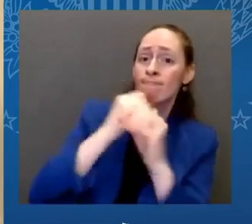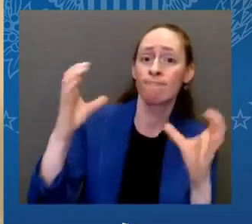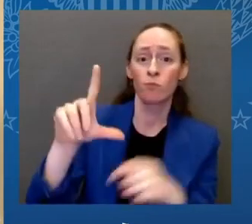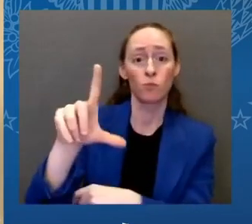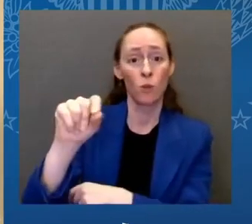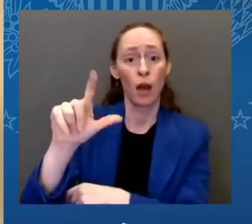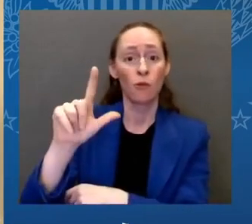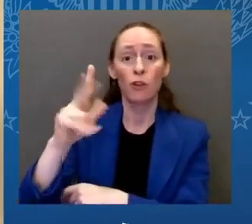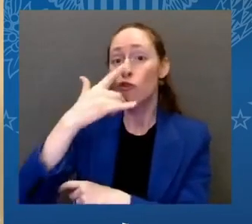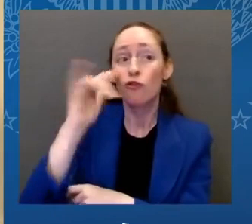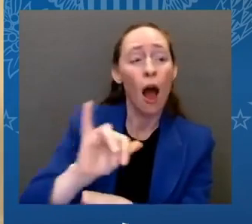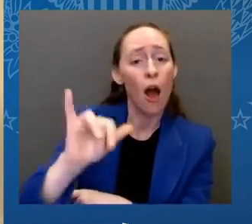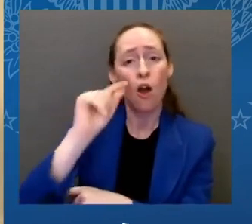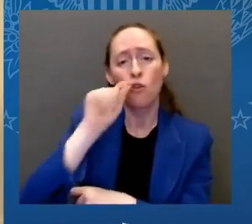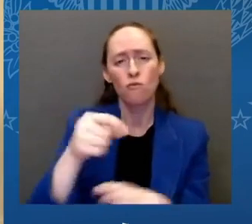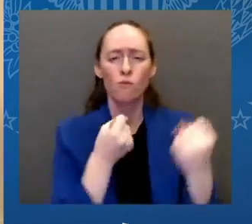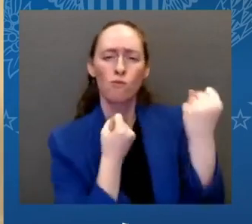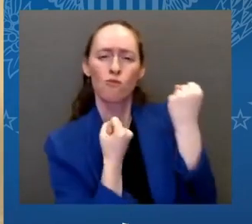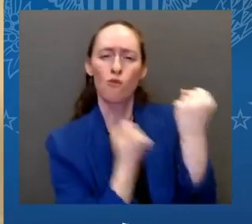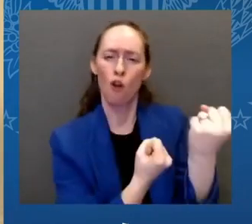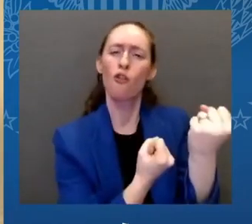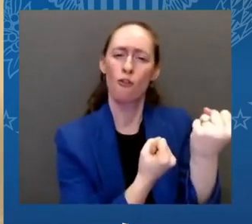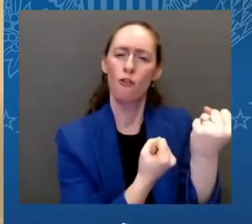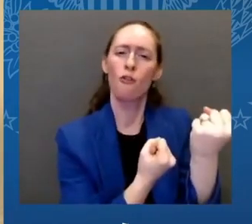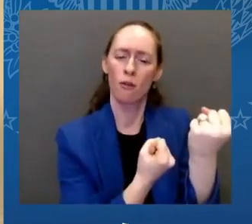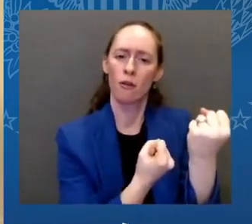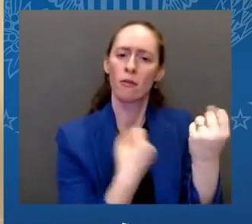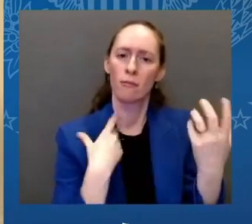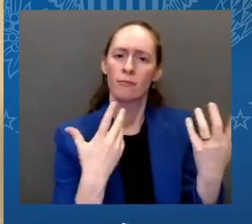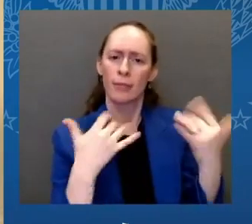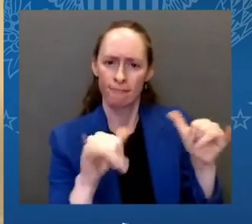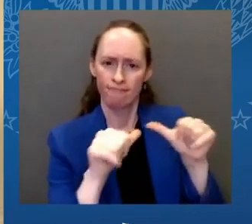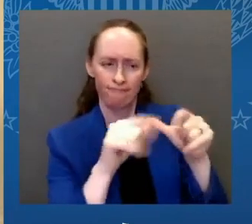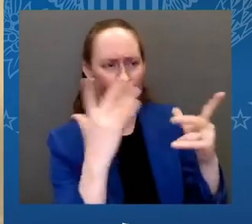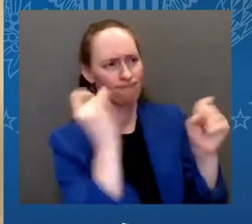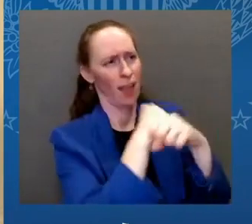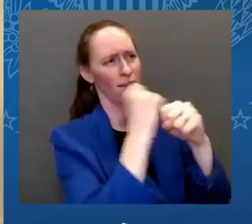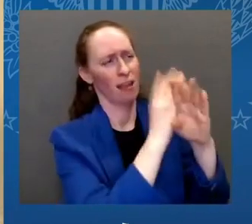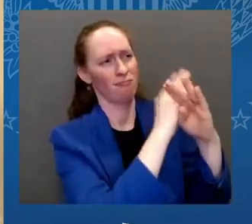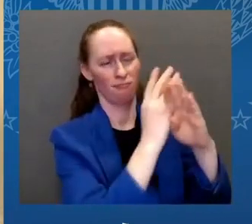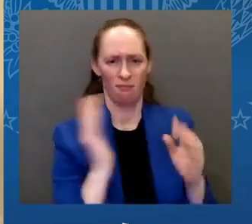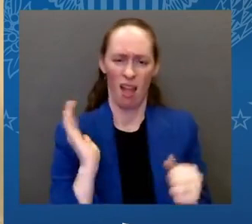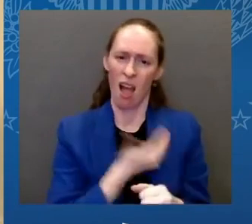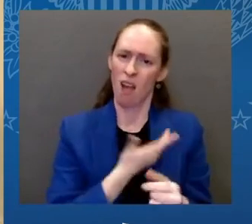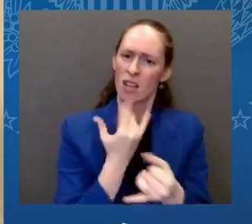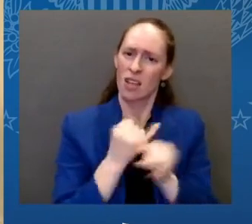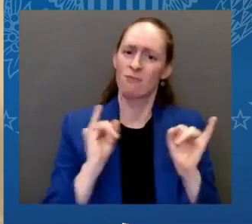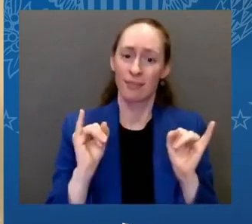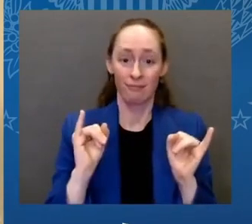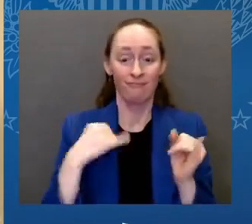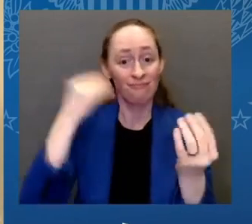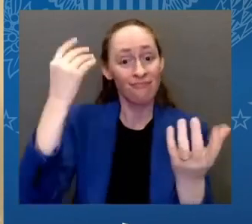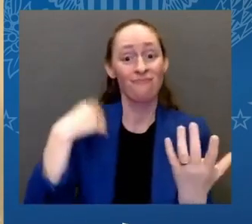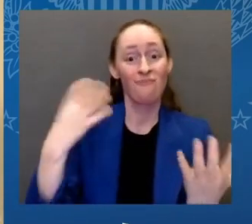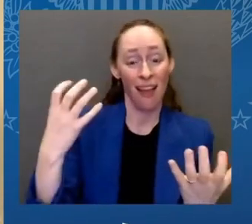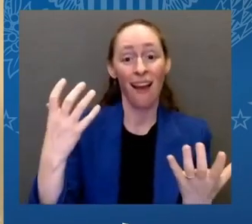я повертаюся додому. Президент Байден сьогодні оголосив про новий пакет військової допомоги Україні обсягом біля